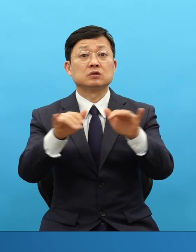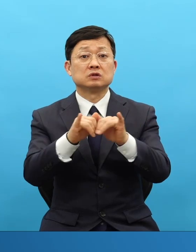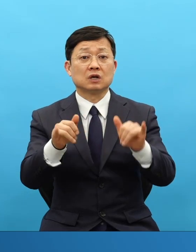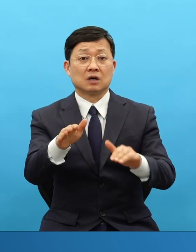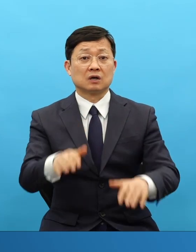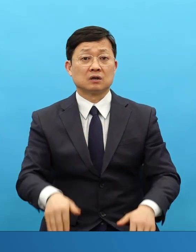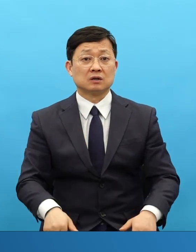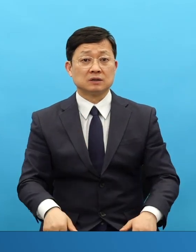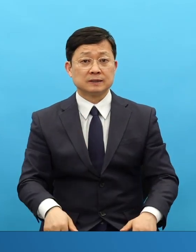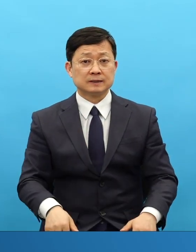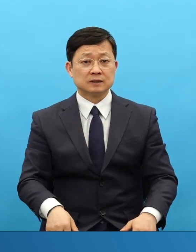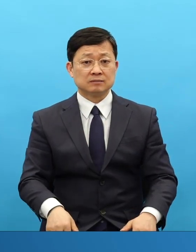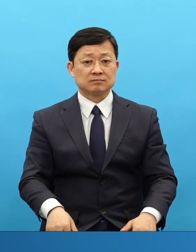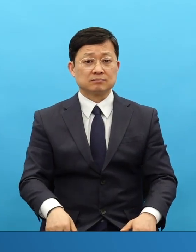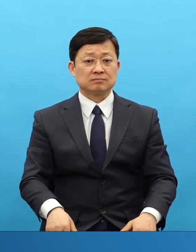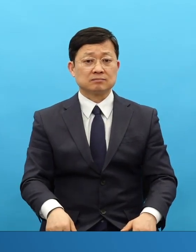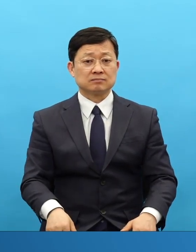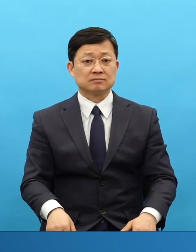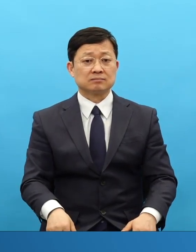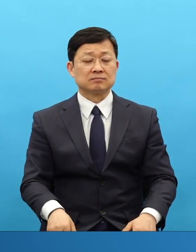사상적인 그거 살인이에요